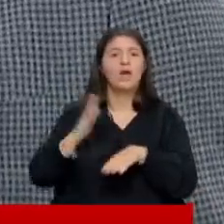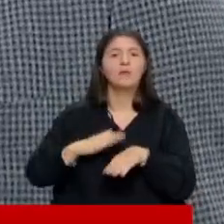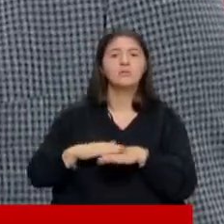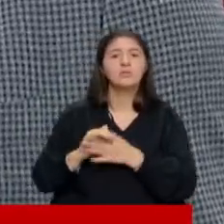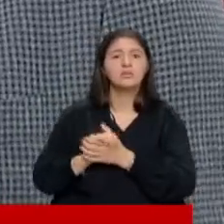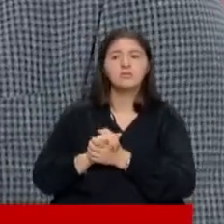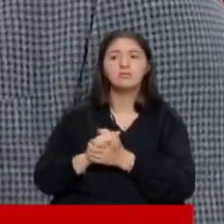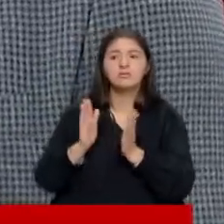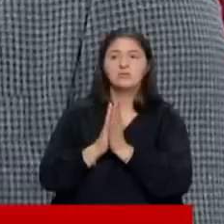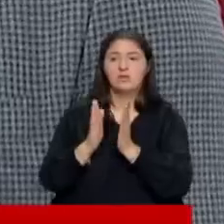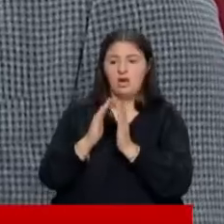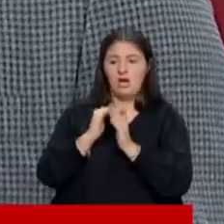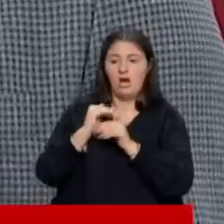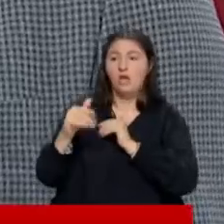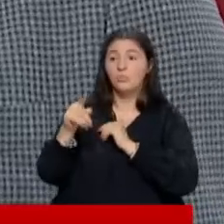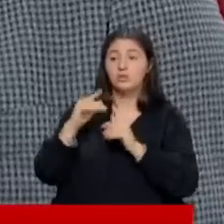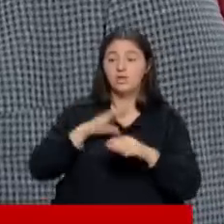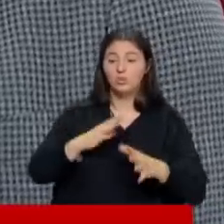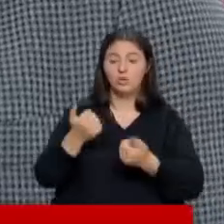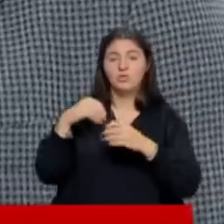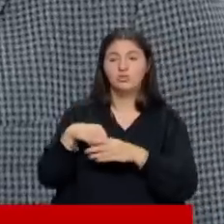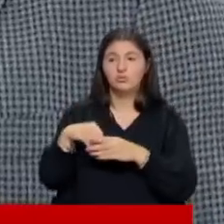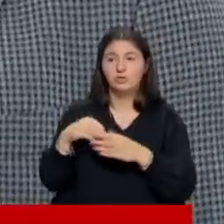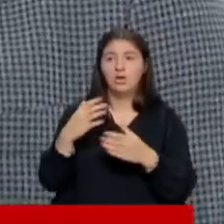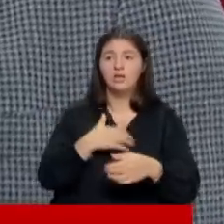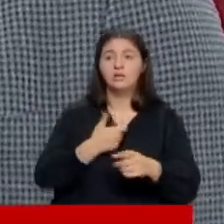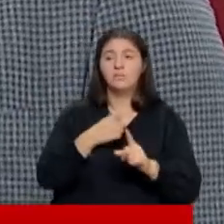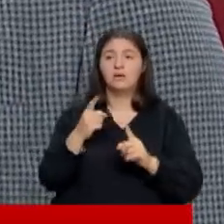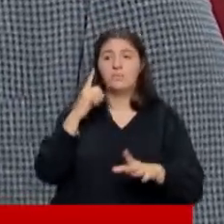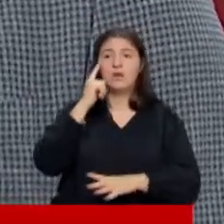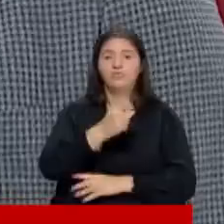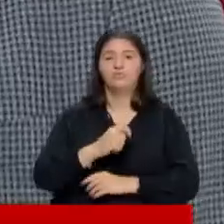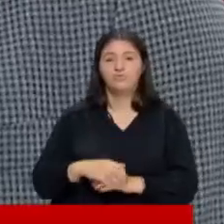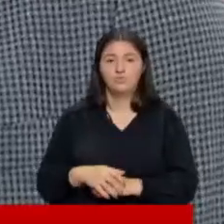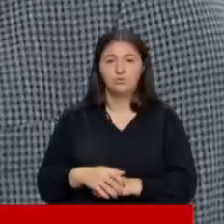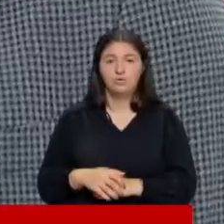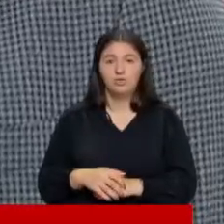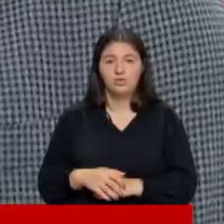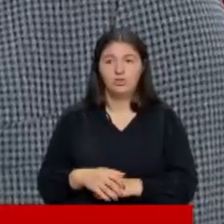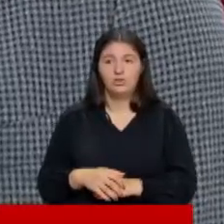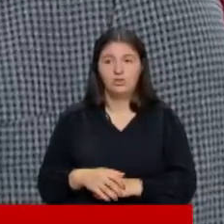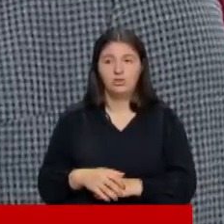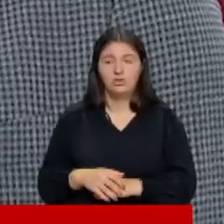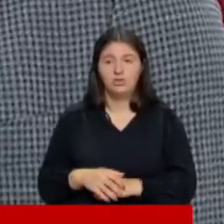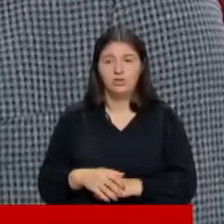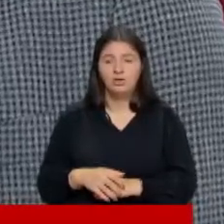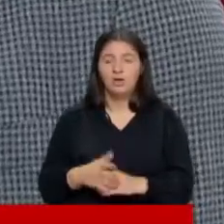Ne yaptınız Yani al işte halkın bu dertten kurtarmak için Anayasa mahkemesine başvurduk ya dedi